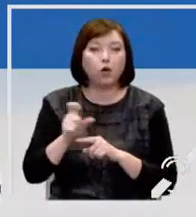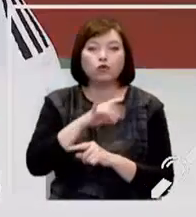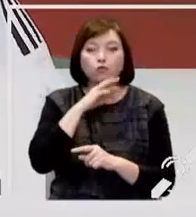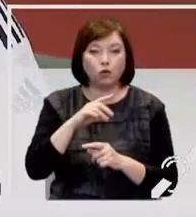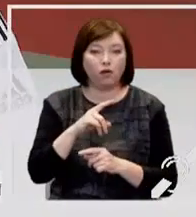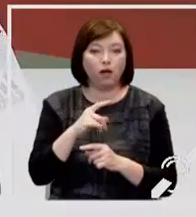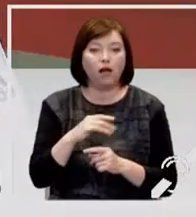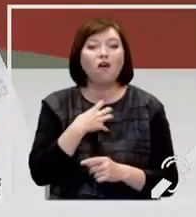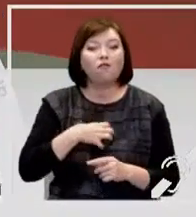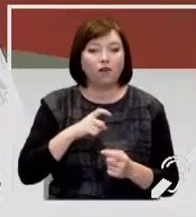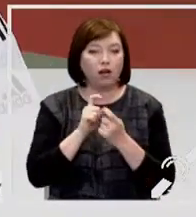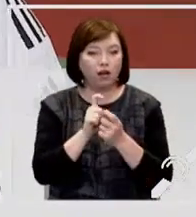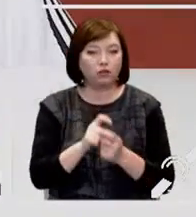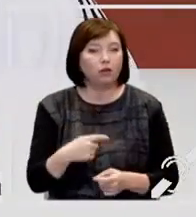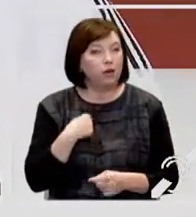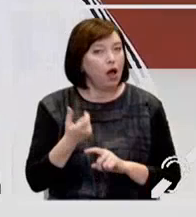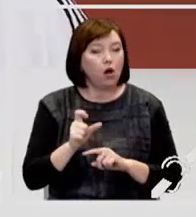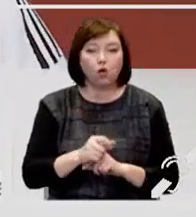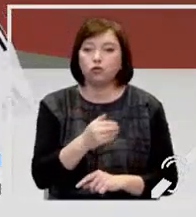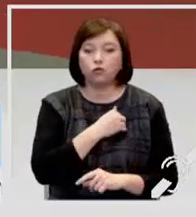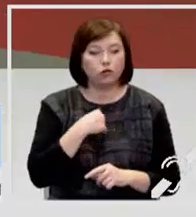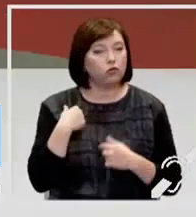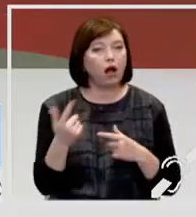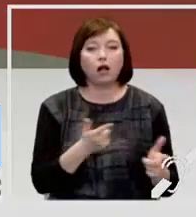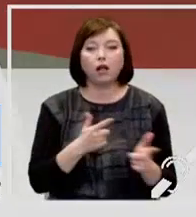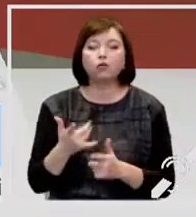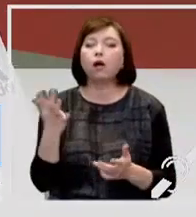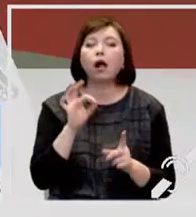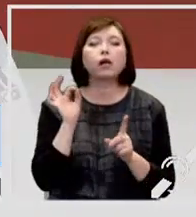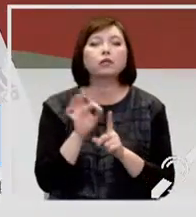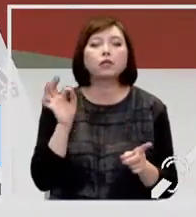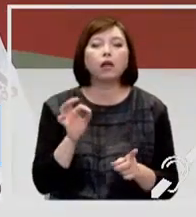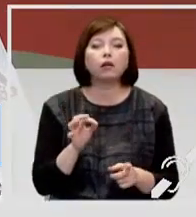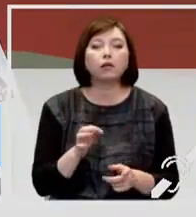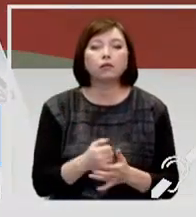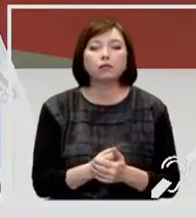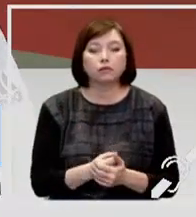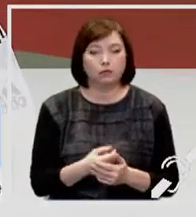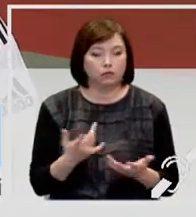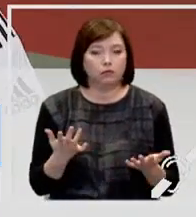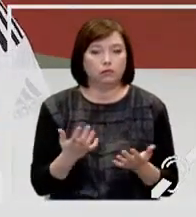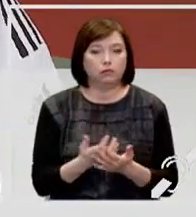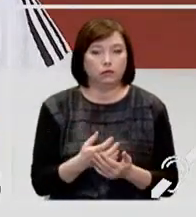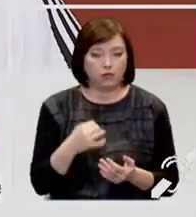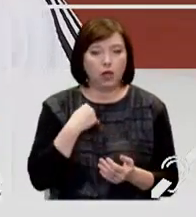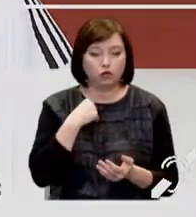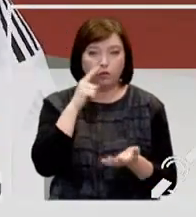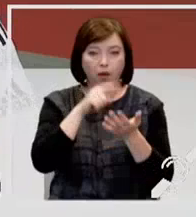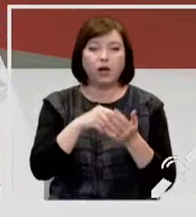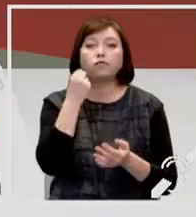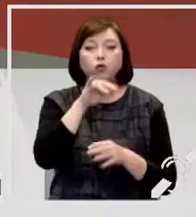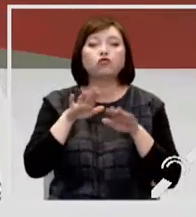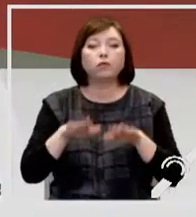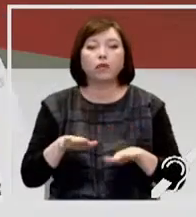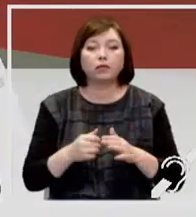crâncene. Motivat ca niciodată, pregătit. Care e scopul? Scopul este să câștig și să ajung în top, să